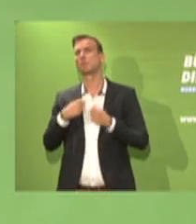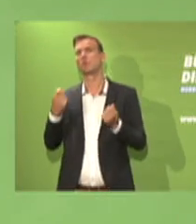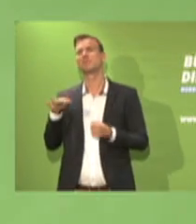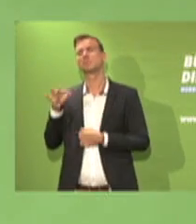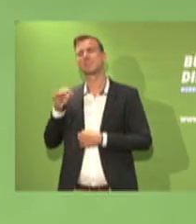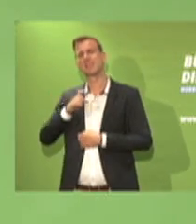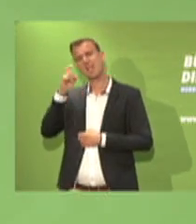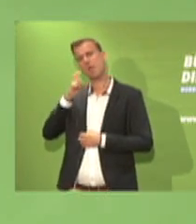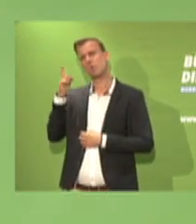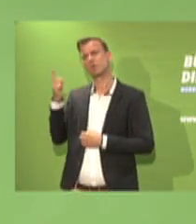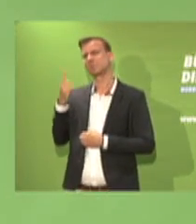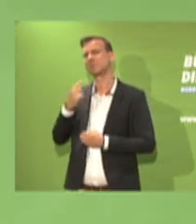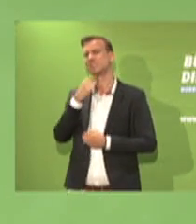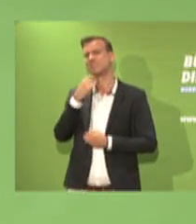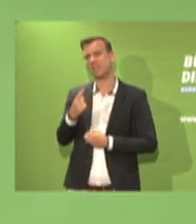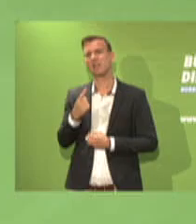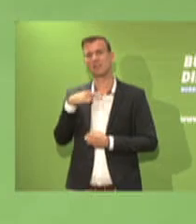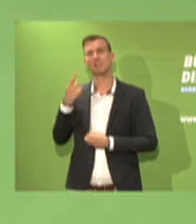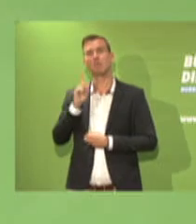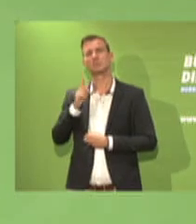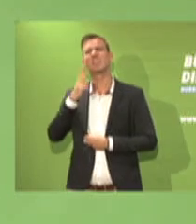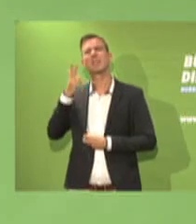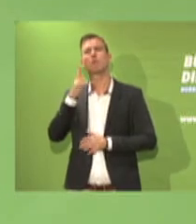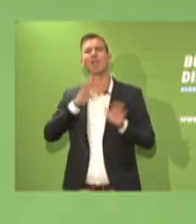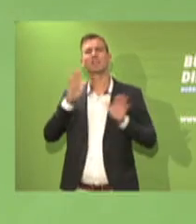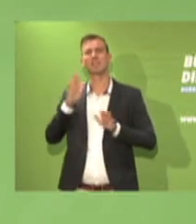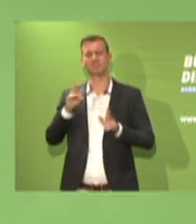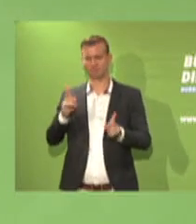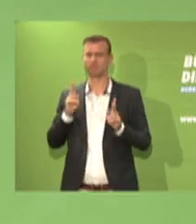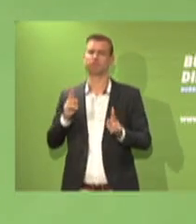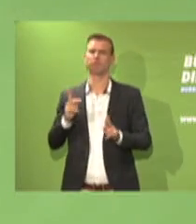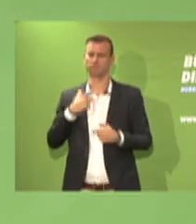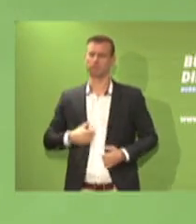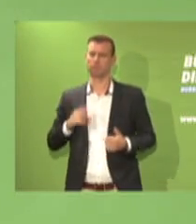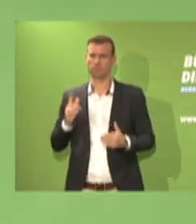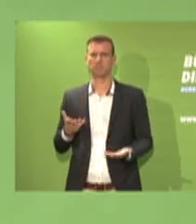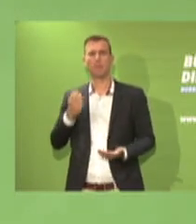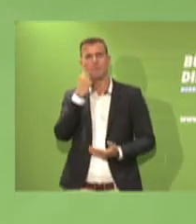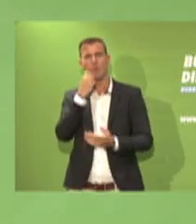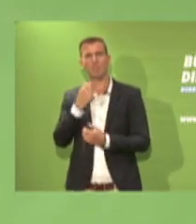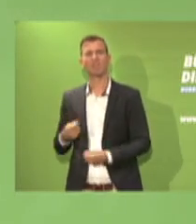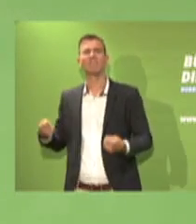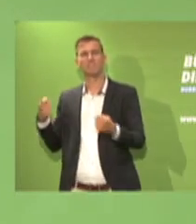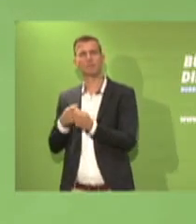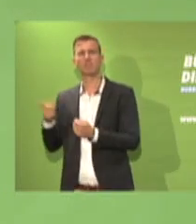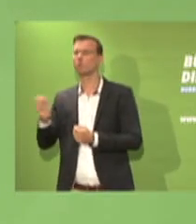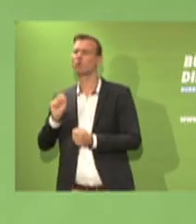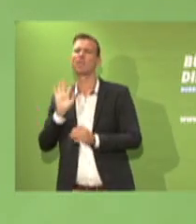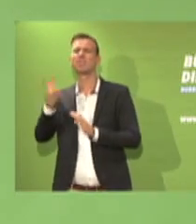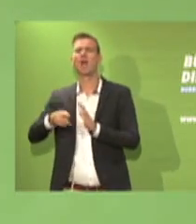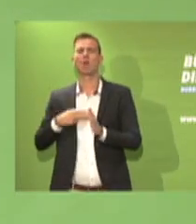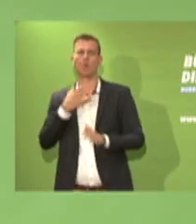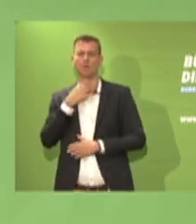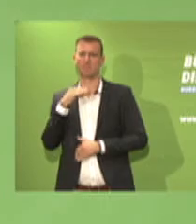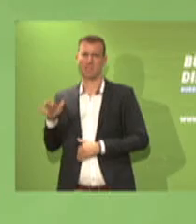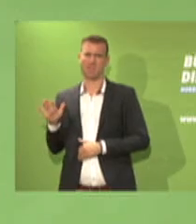Joachim Gauck sagt, wir müssen auch Demokratielehrer sein, denn ich denke, dass Bauernverbände hier enormen Nachholbedarf haben und es an